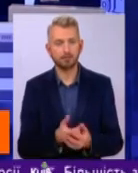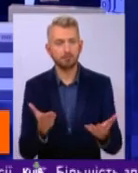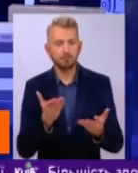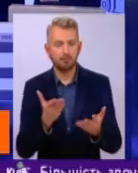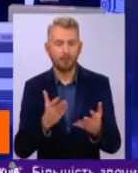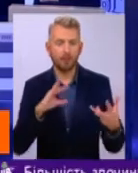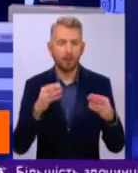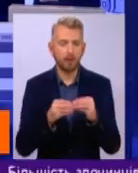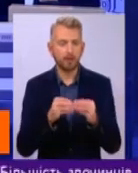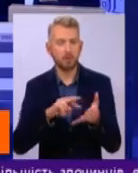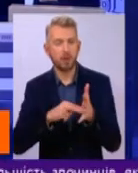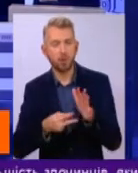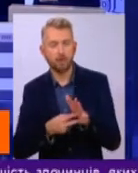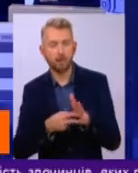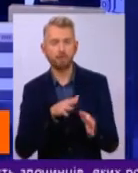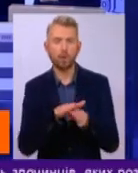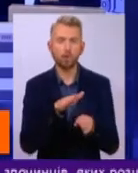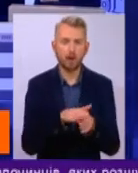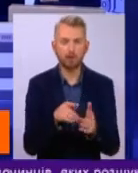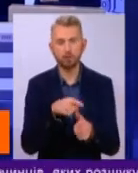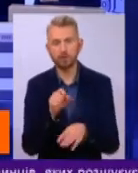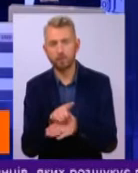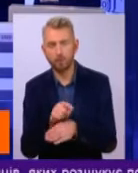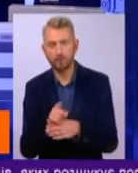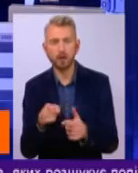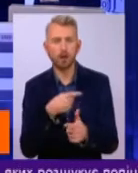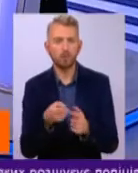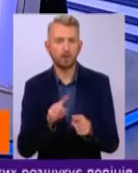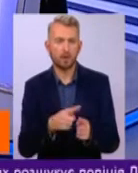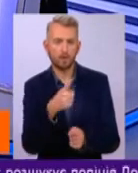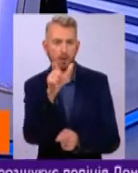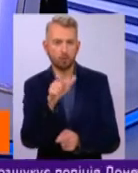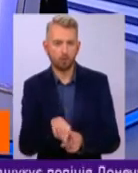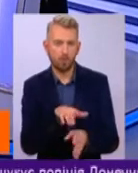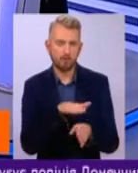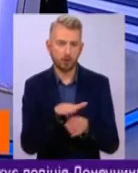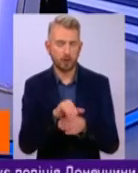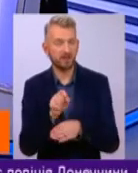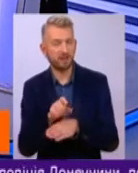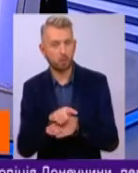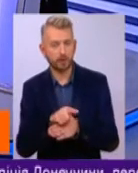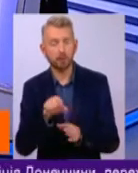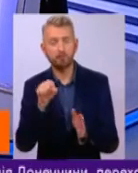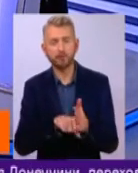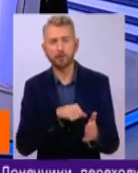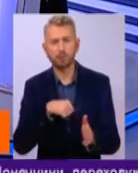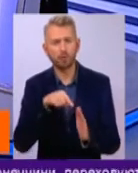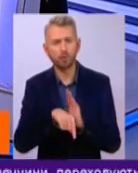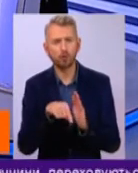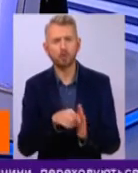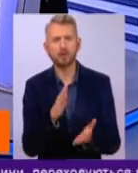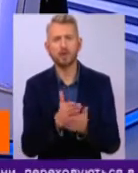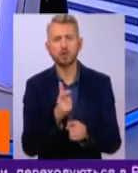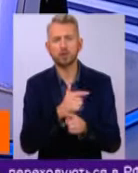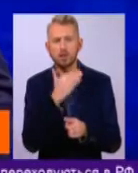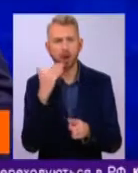або виконавець, або замовник, або виконавець і замовник в одній особі. Вбивство само по собі, воно несе дуже